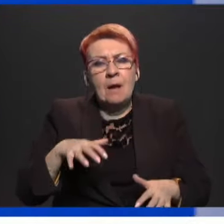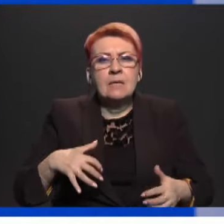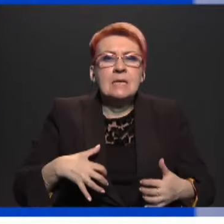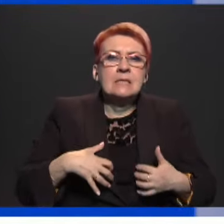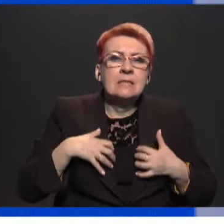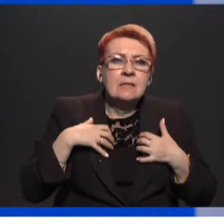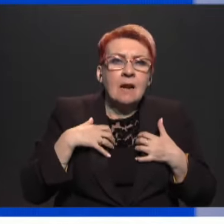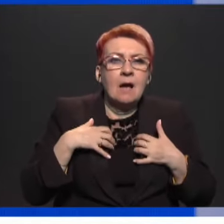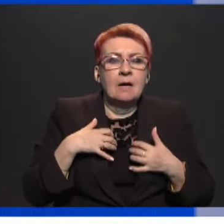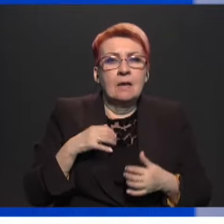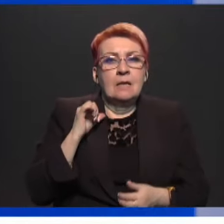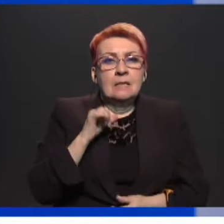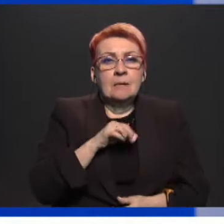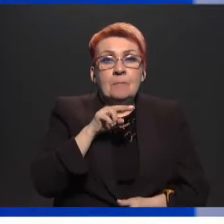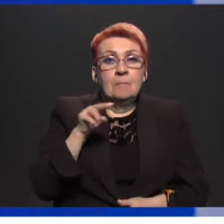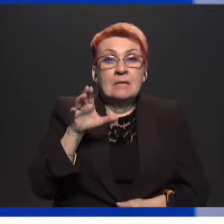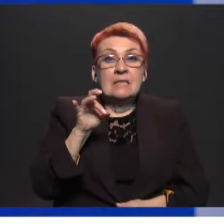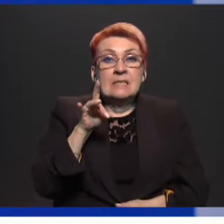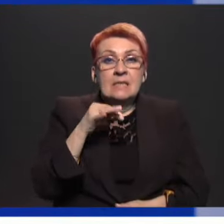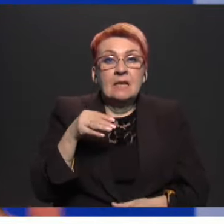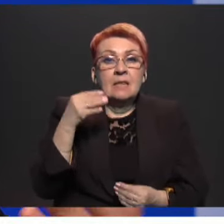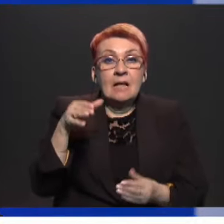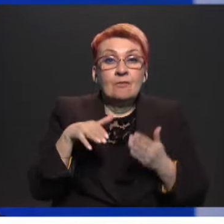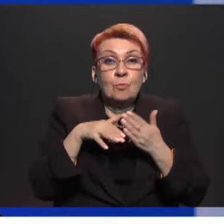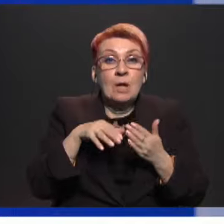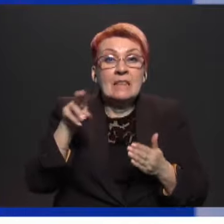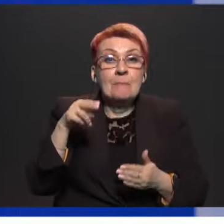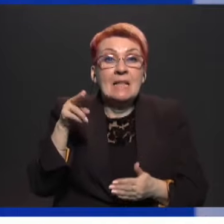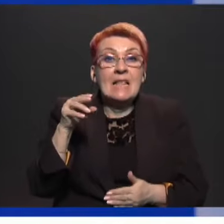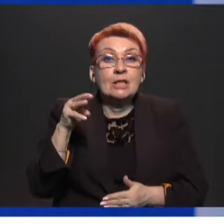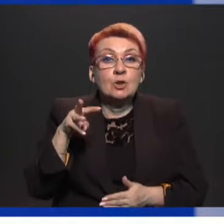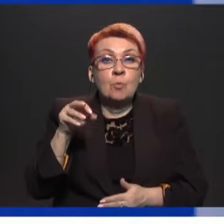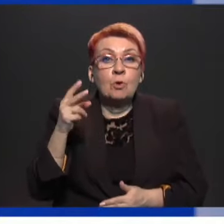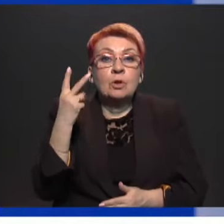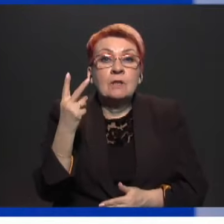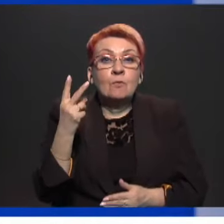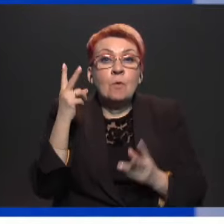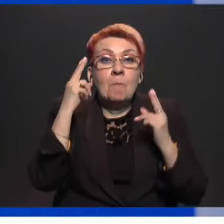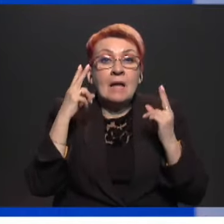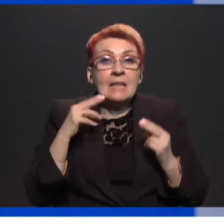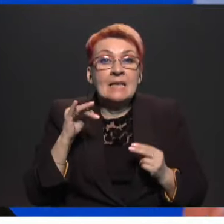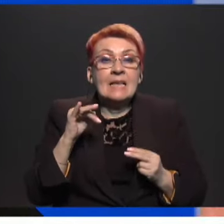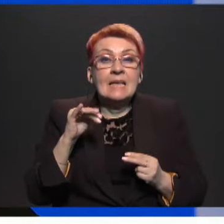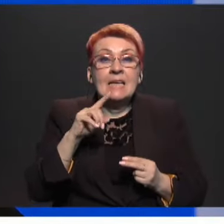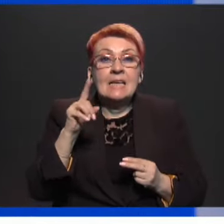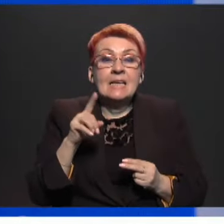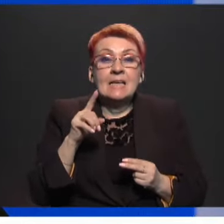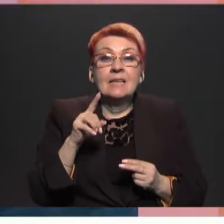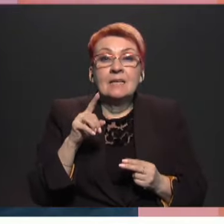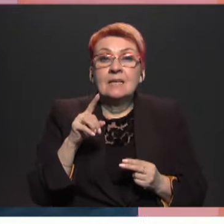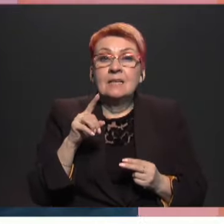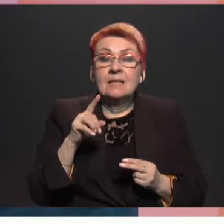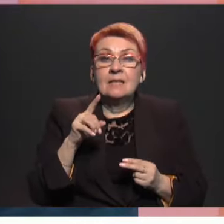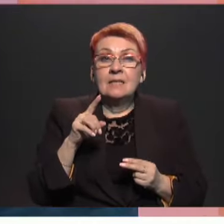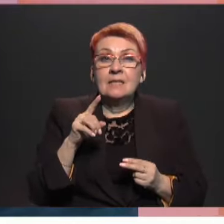им. Сам преподобный Сергий дал в помощь Дмитрию Донскому двух монахов из своего монастыря, Пересвета, Александра